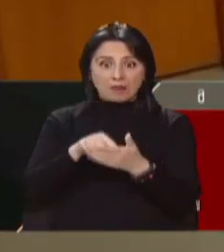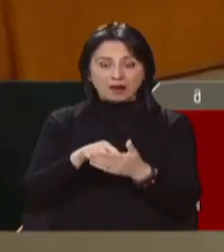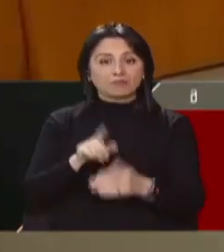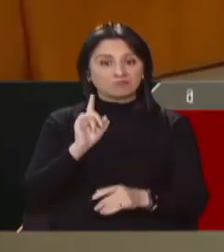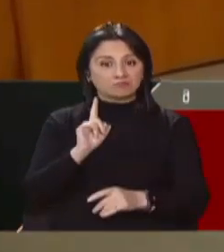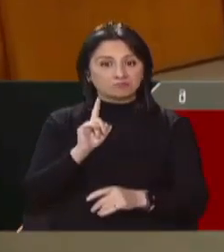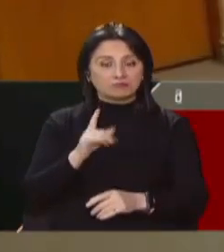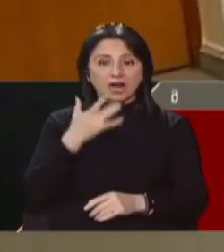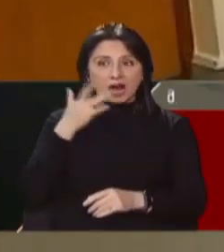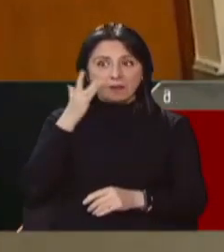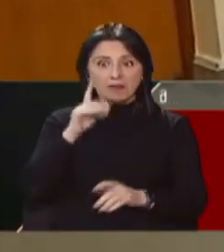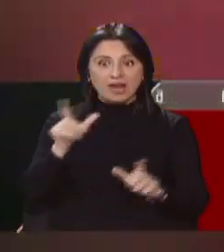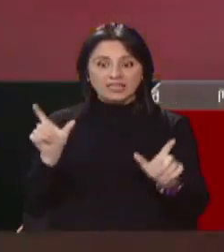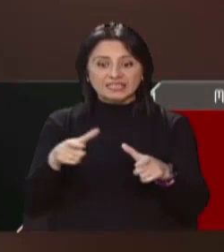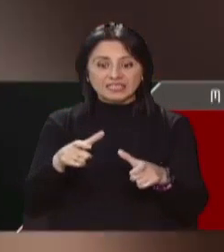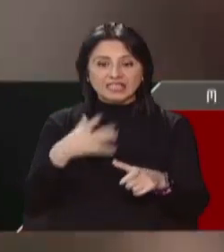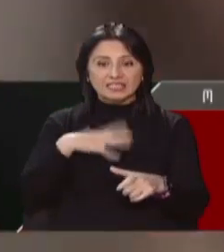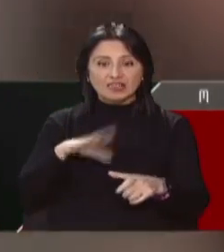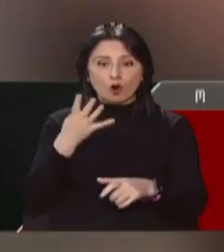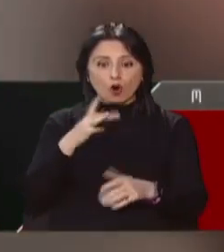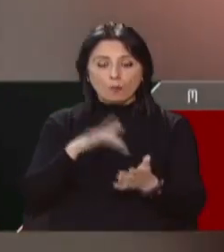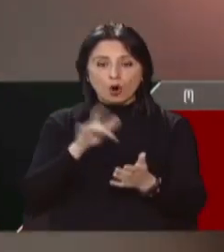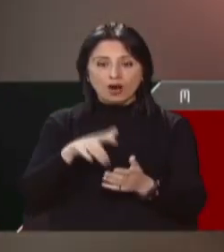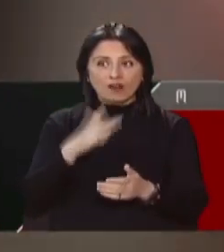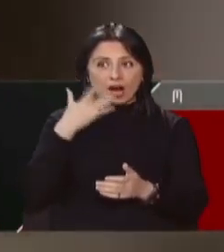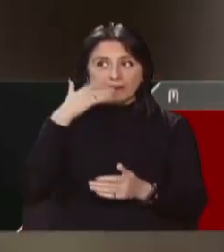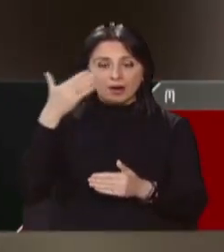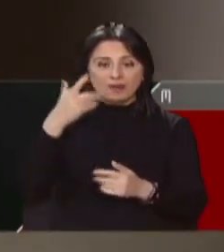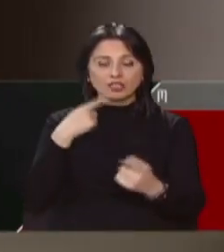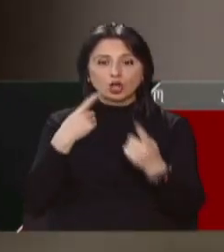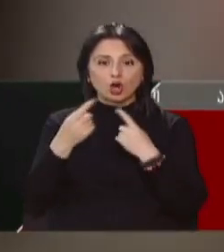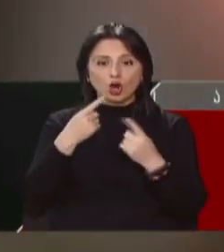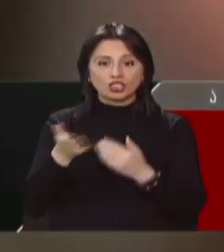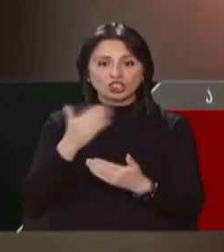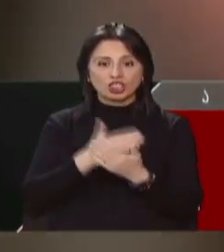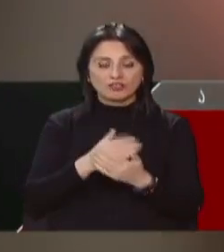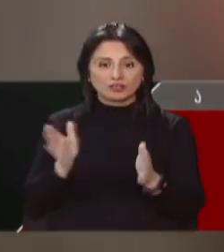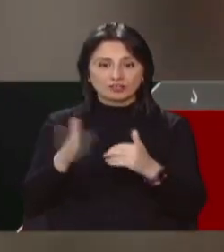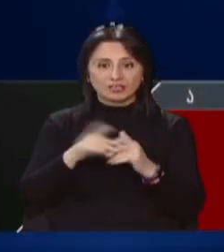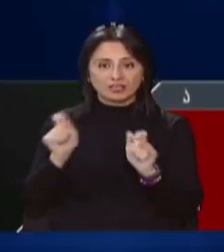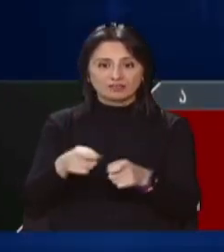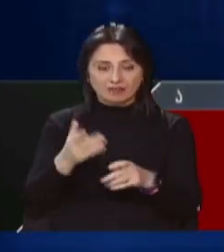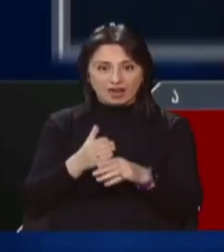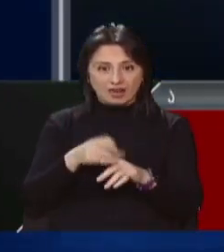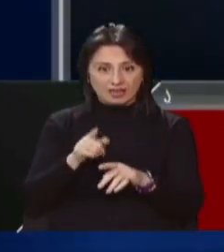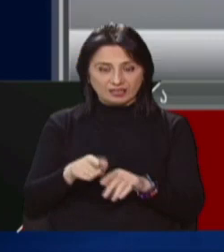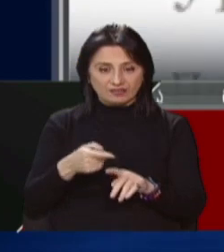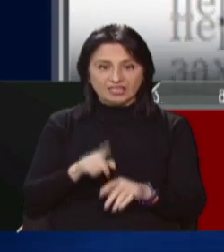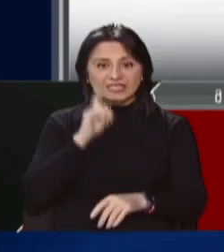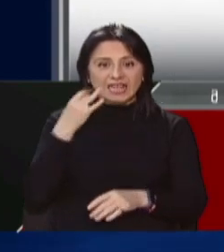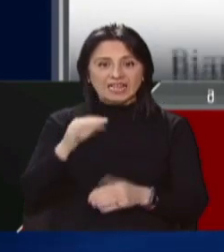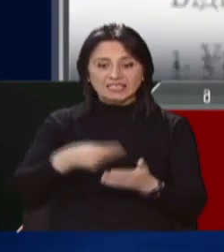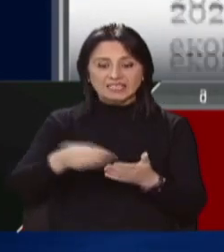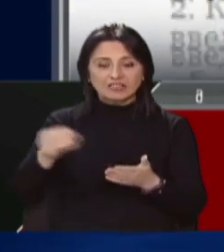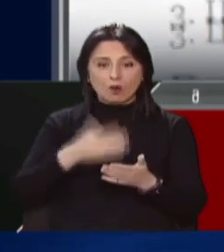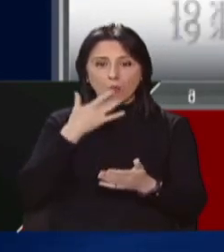განცდას, რომ სანქციები უკრაინამ საქართველოს 4 მოქალაქეს ამერიკულ მხარესთან კონსულტაციების შედეგად დაუწესა. განკარგულება პრეზიდენტ ზელენსკის